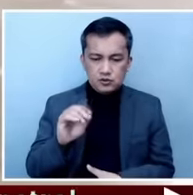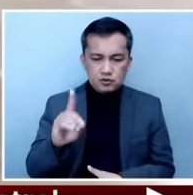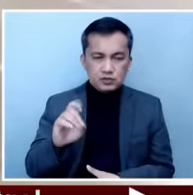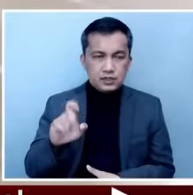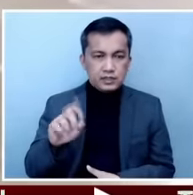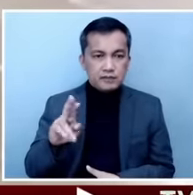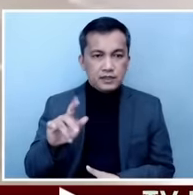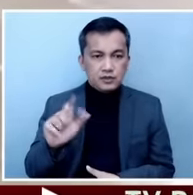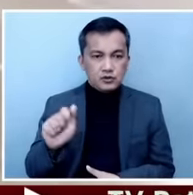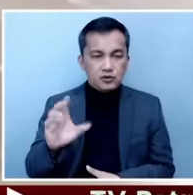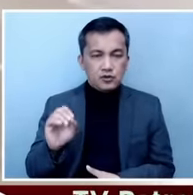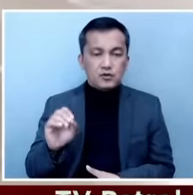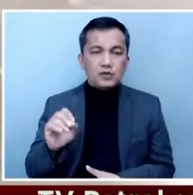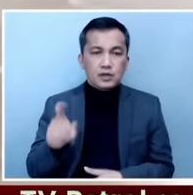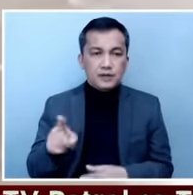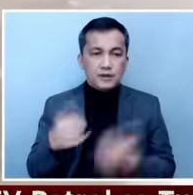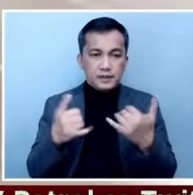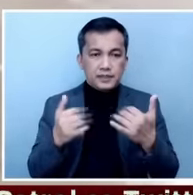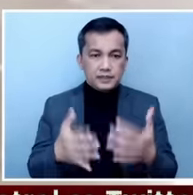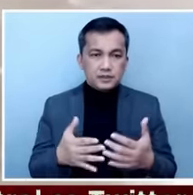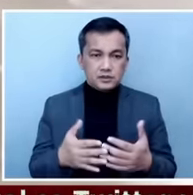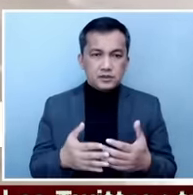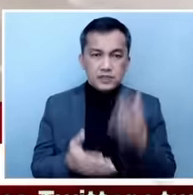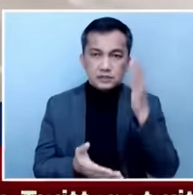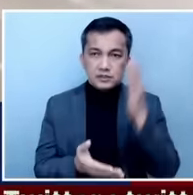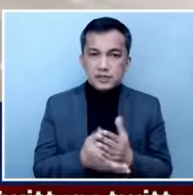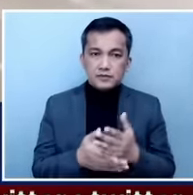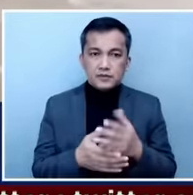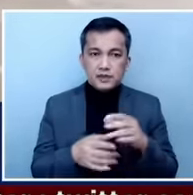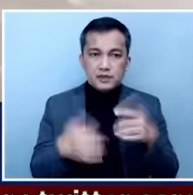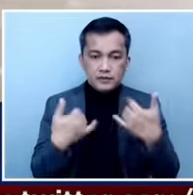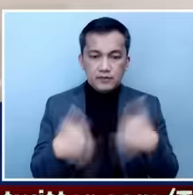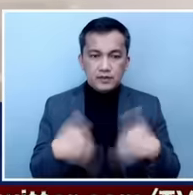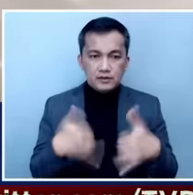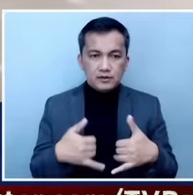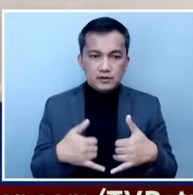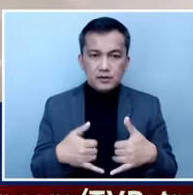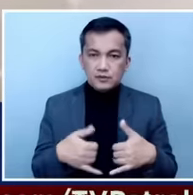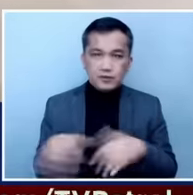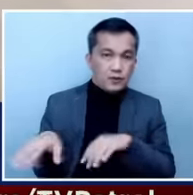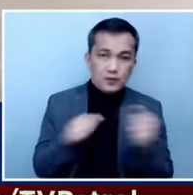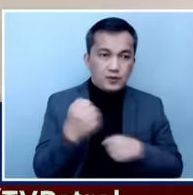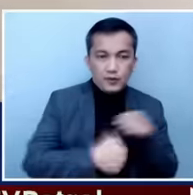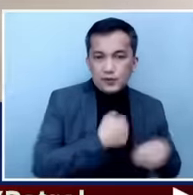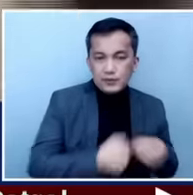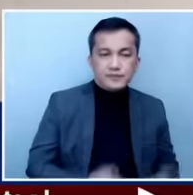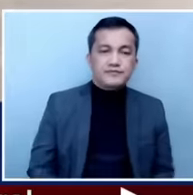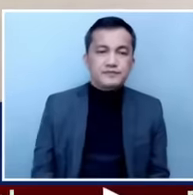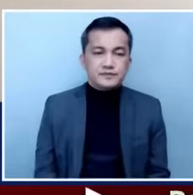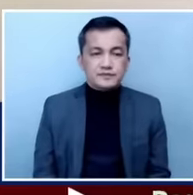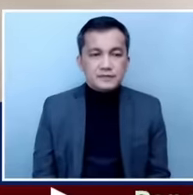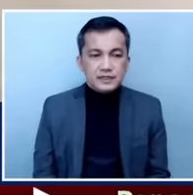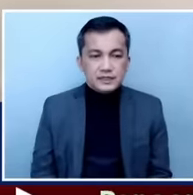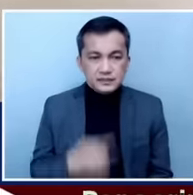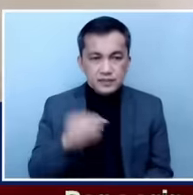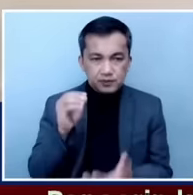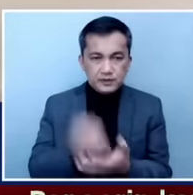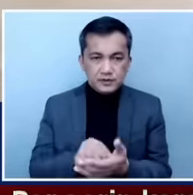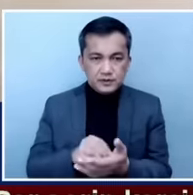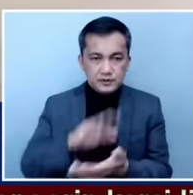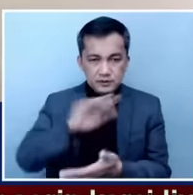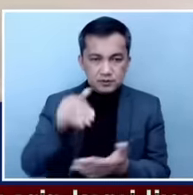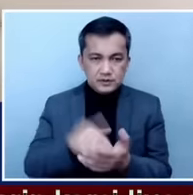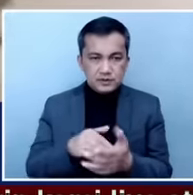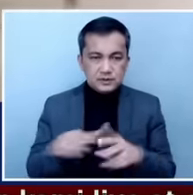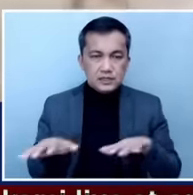mga volleyball players na napahinto sa laro at napatakbo. Ayon sa FIVOX, naitala ang epicenter ng